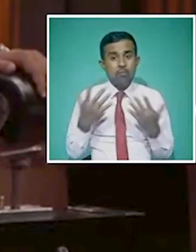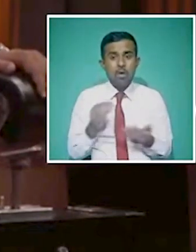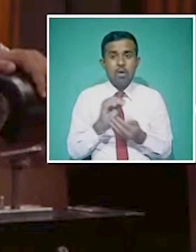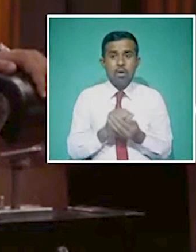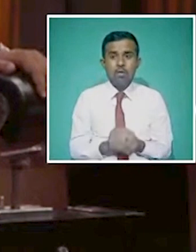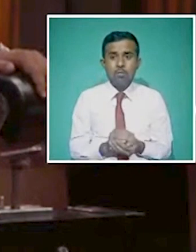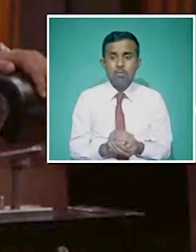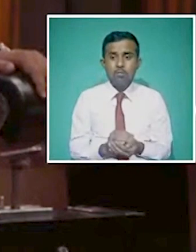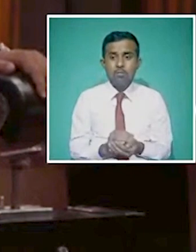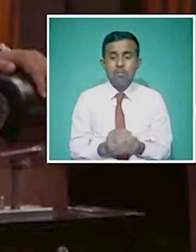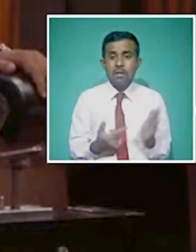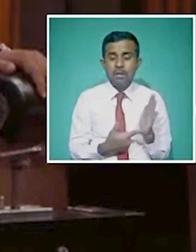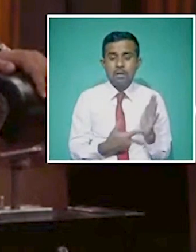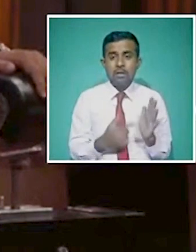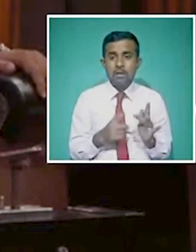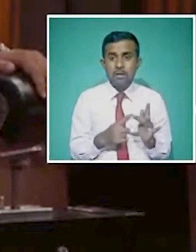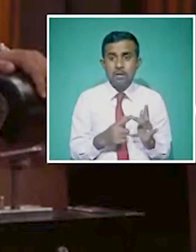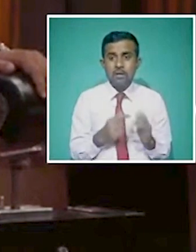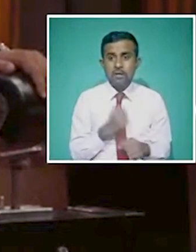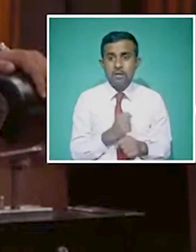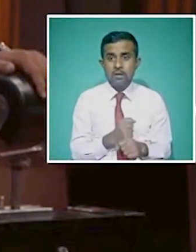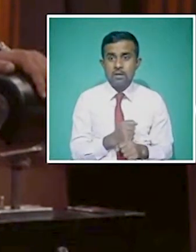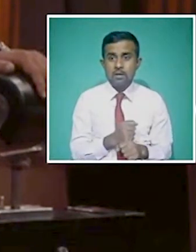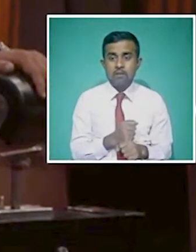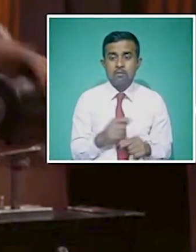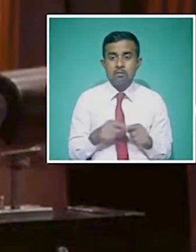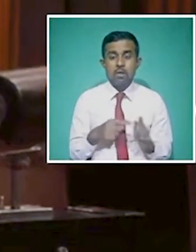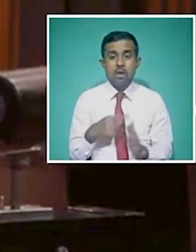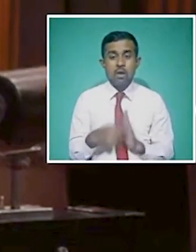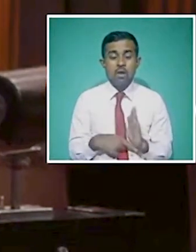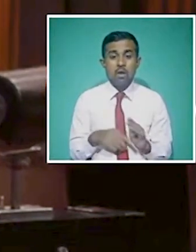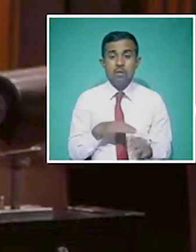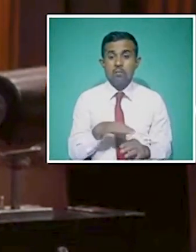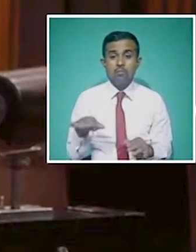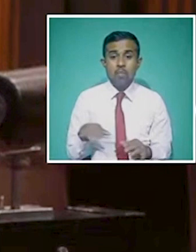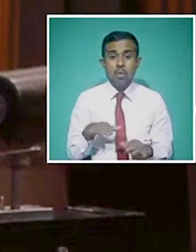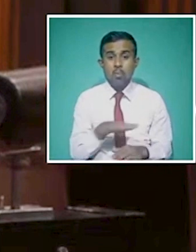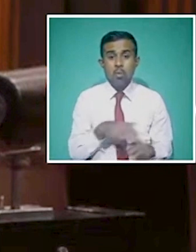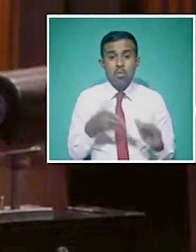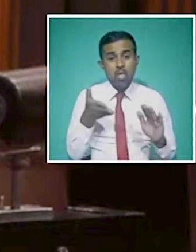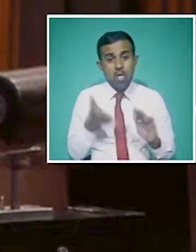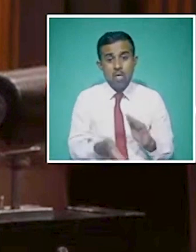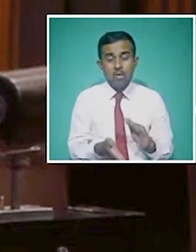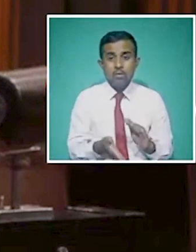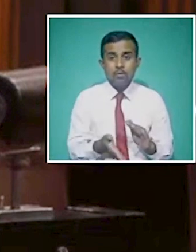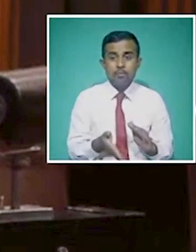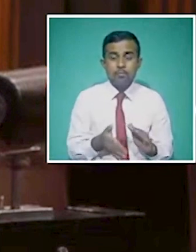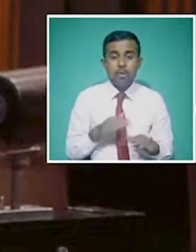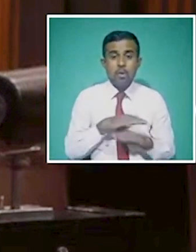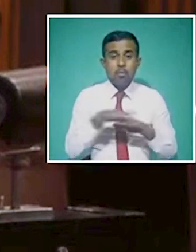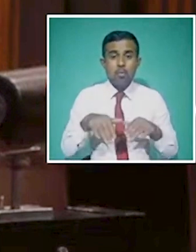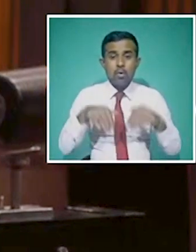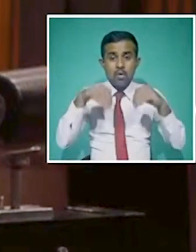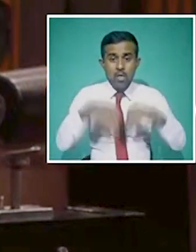මේකේ තියෙනවා අපේ තිරුවානා, ඉලුමිනයිට්, ග්‍රැෆයිට් ඒ වගේ ලංකාවේ තියෙන භූවිද්‍යා පොළොව යට තියෙන සියලුම භූජ මේ පොළොවේ යට